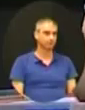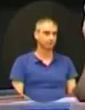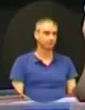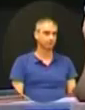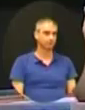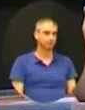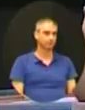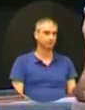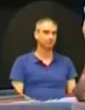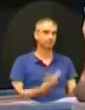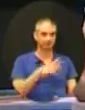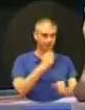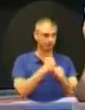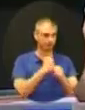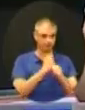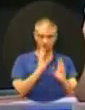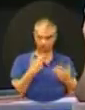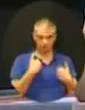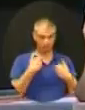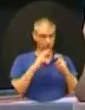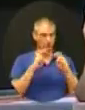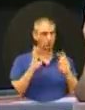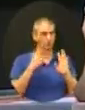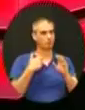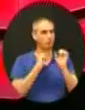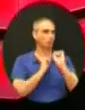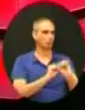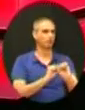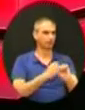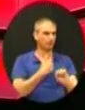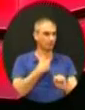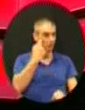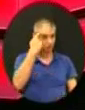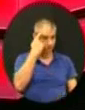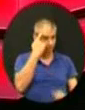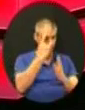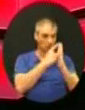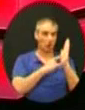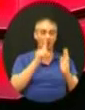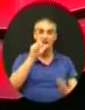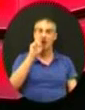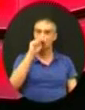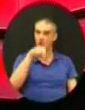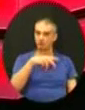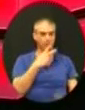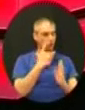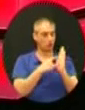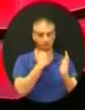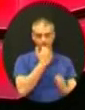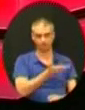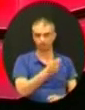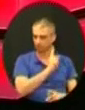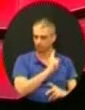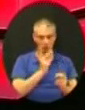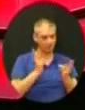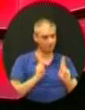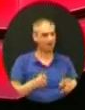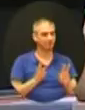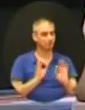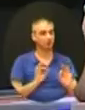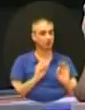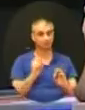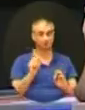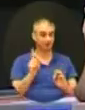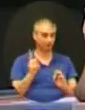היציאה לשוק העבודה, גם אנחנו כעמותה מאוד תומכים, אנחנו סבורים שחוק לרון הוא חוק לא טוב, גם הוא לא מאפשר